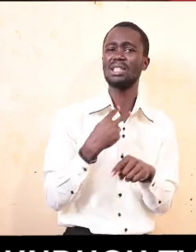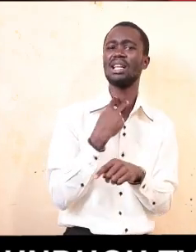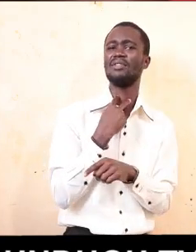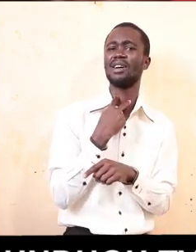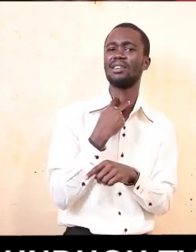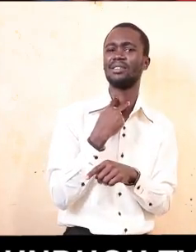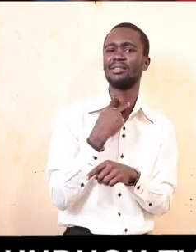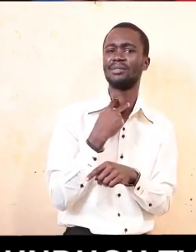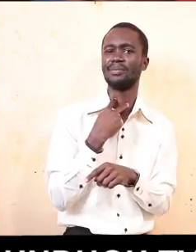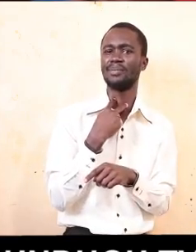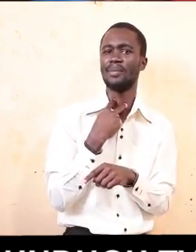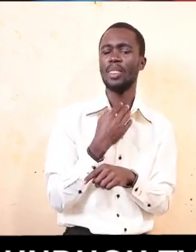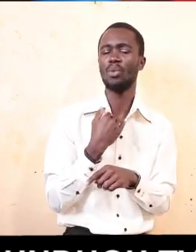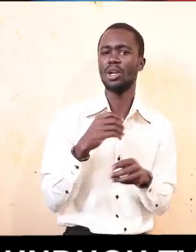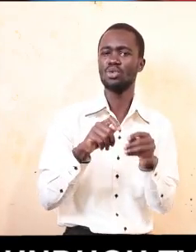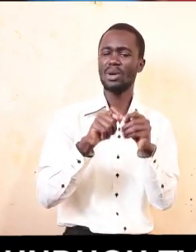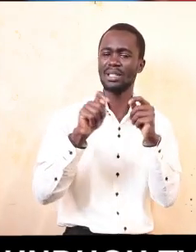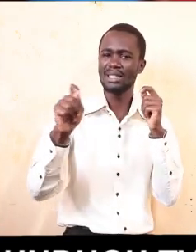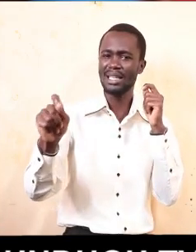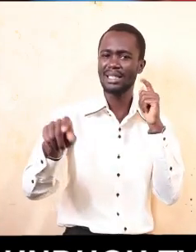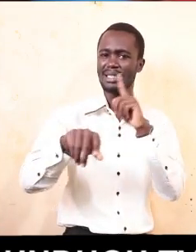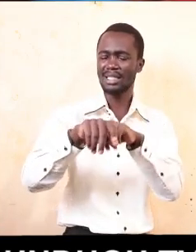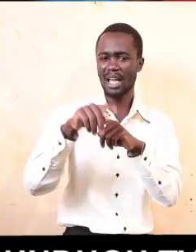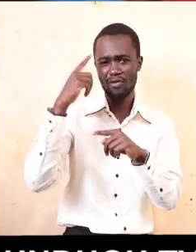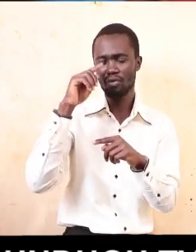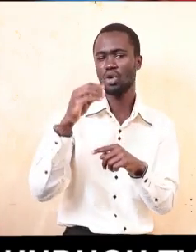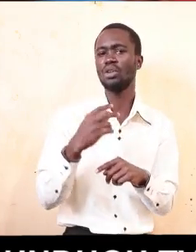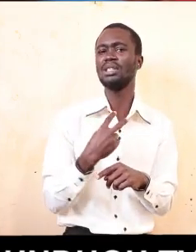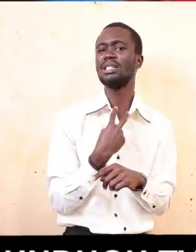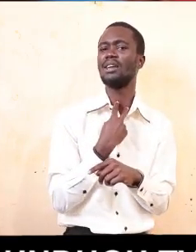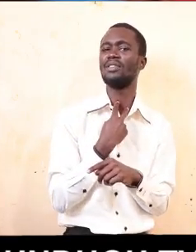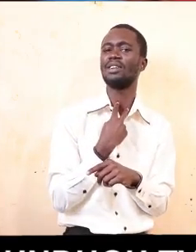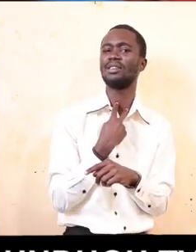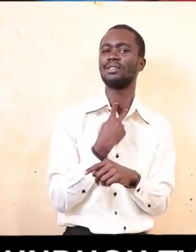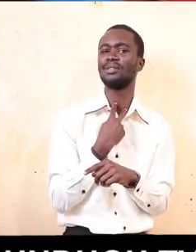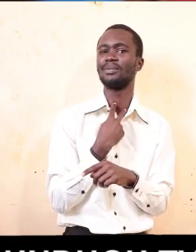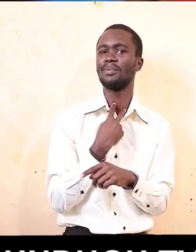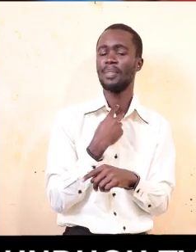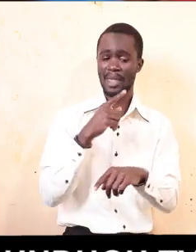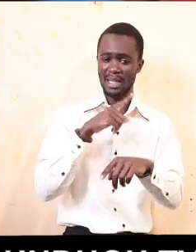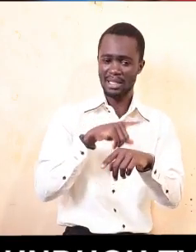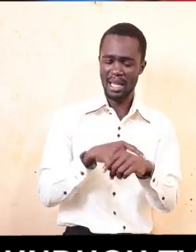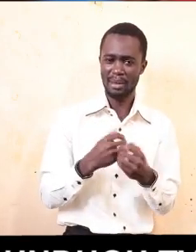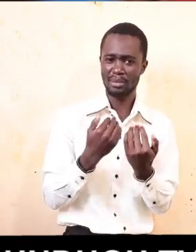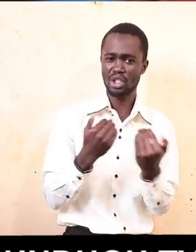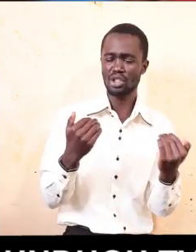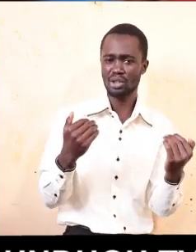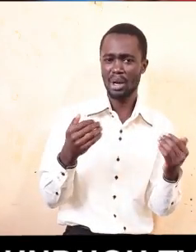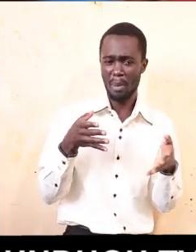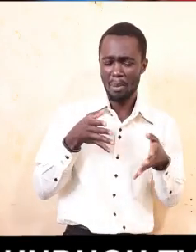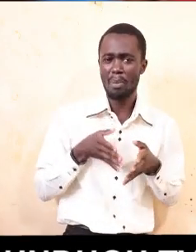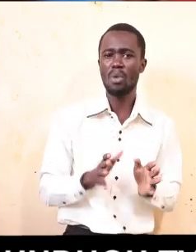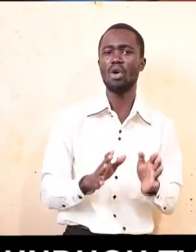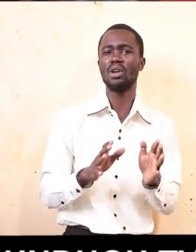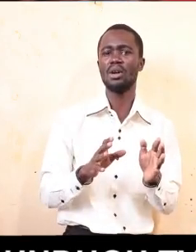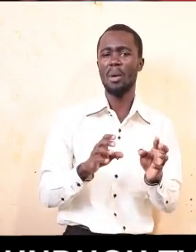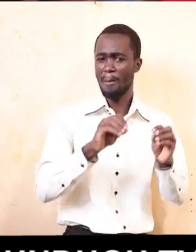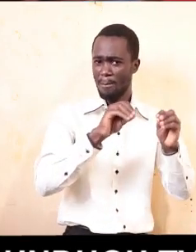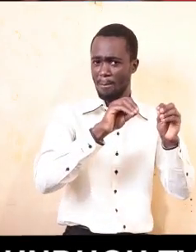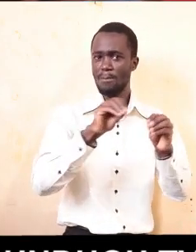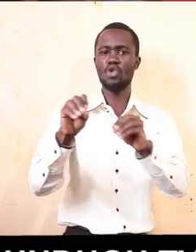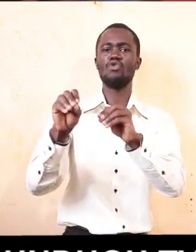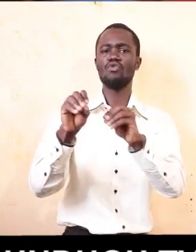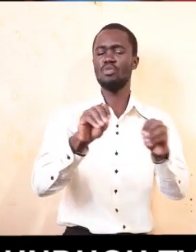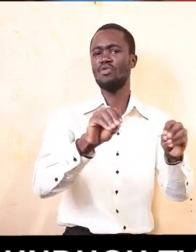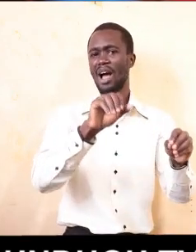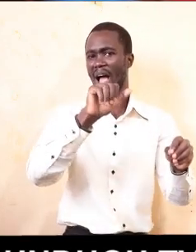ule muda wa wao kuwa watumwa. Kwa hivyo watoto wale ambao wanakuwa wanasafirishwa katika inji